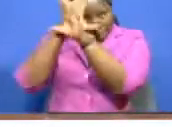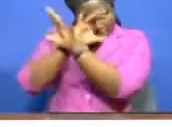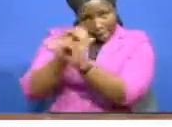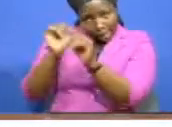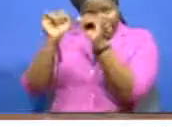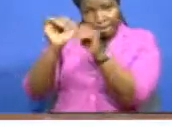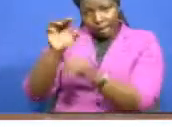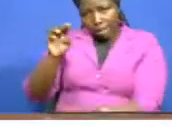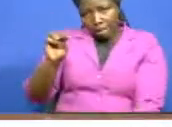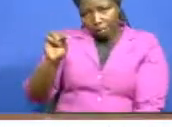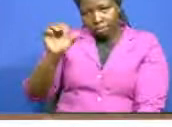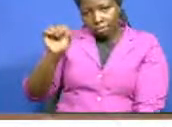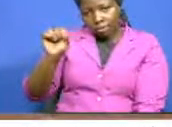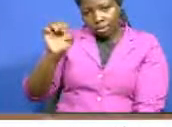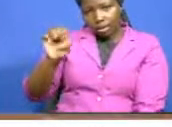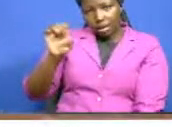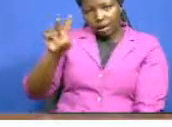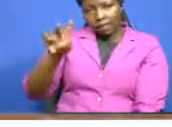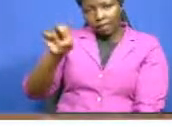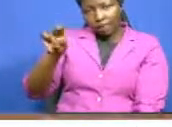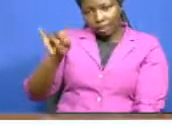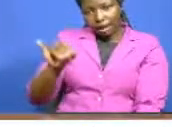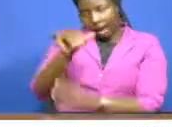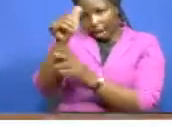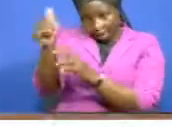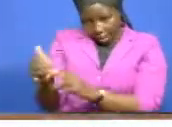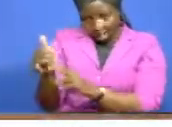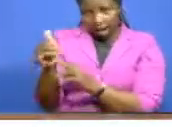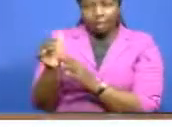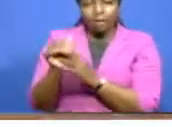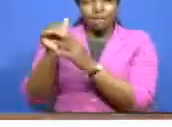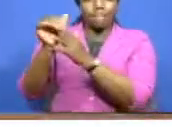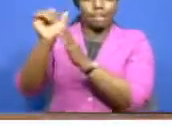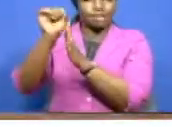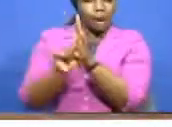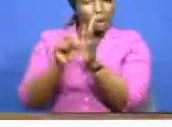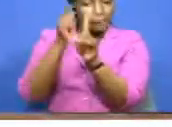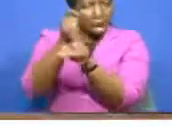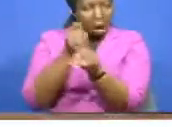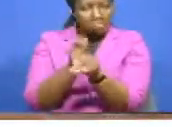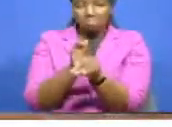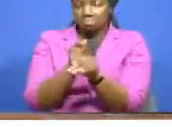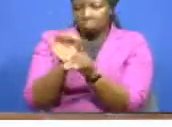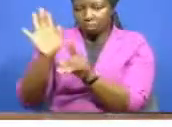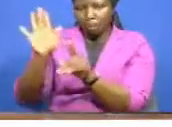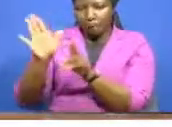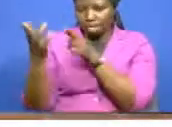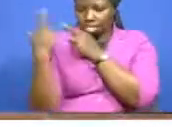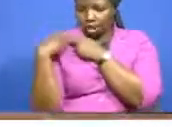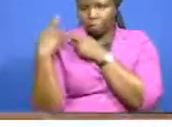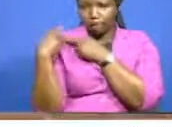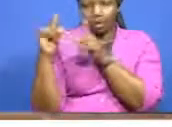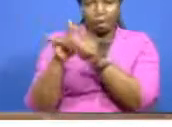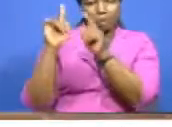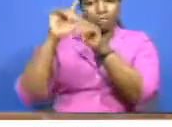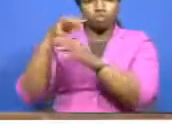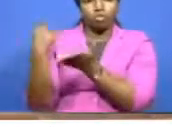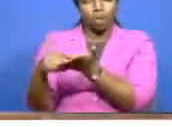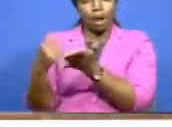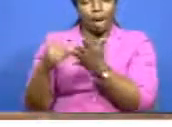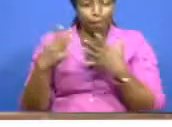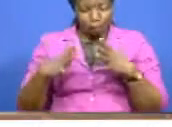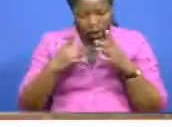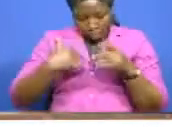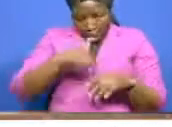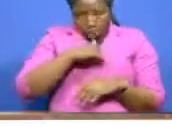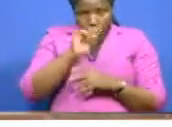nyingine ya kuwaongoza. Hiyo ni jukumu watakalofanya kama wana Uganda. Sisi kama Wakenya tutakachofanya ni kusema tu